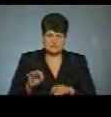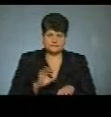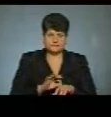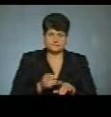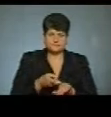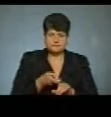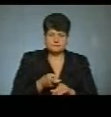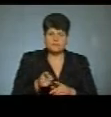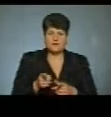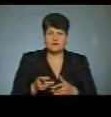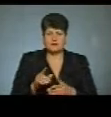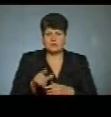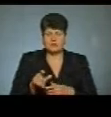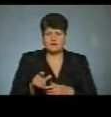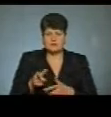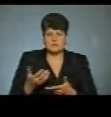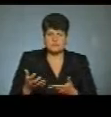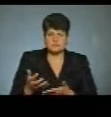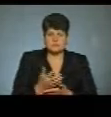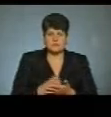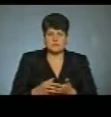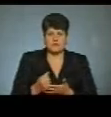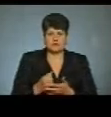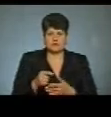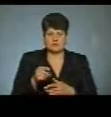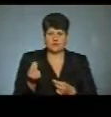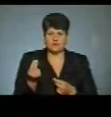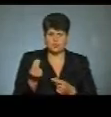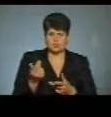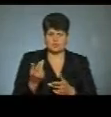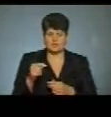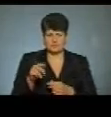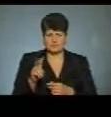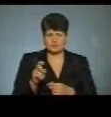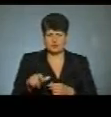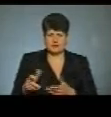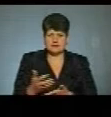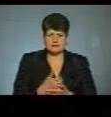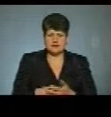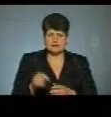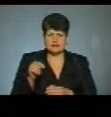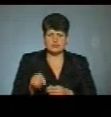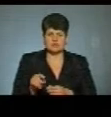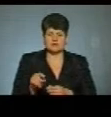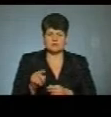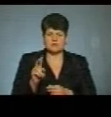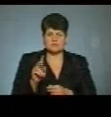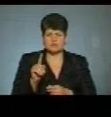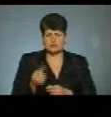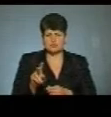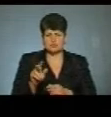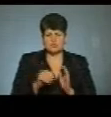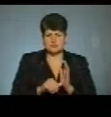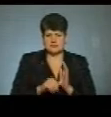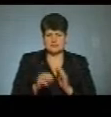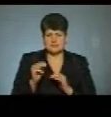у Вайбері чат-збір коштів. Зараз тут є понад 1200 учасників. Вони разом зібрали для лікарні близько 160 тисяч гривень, розповіла